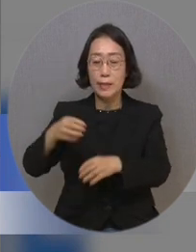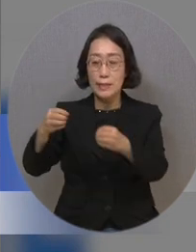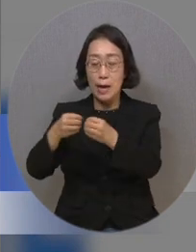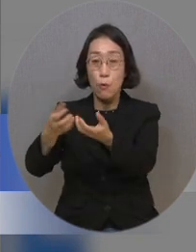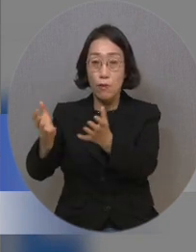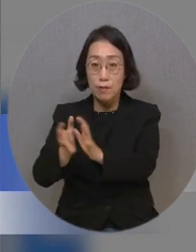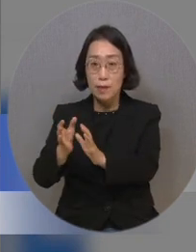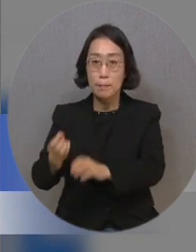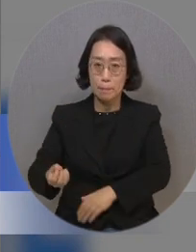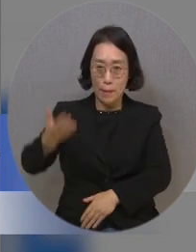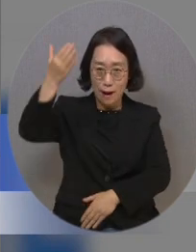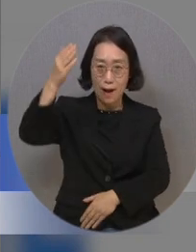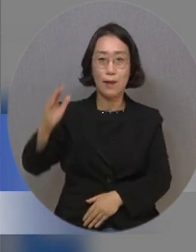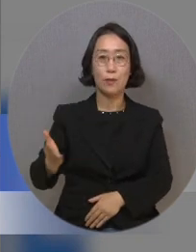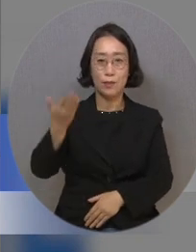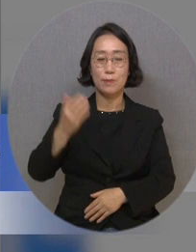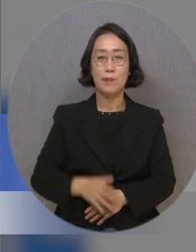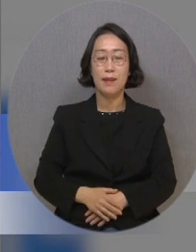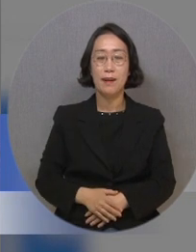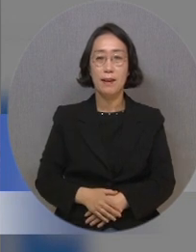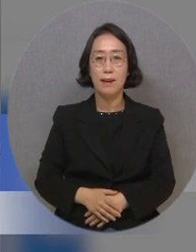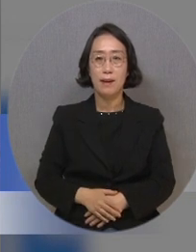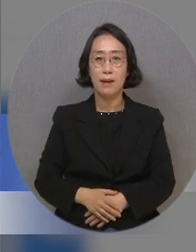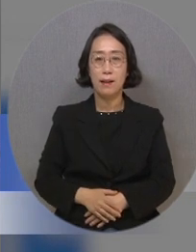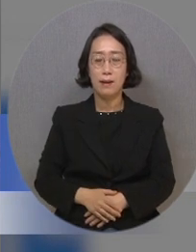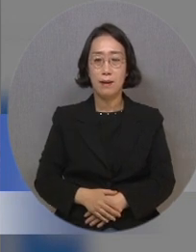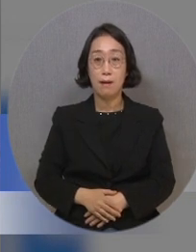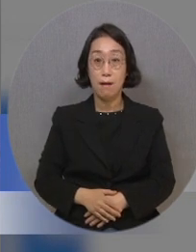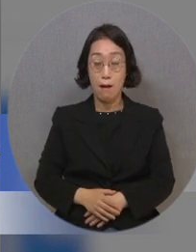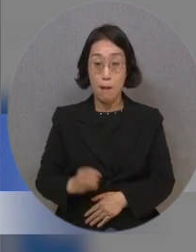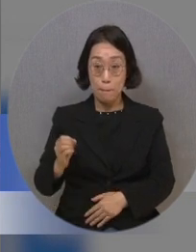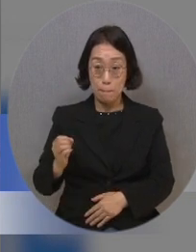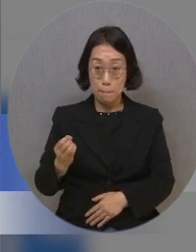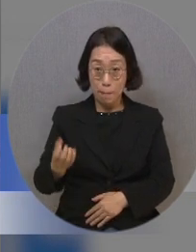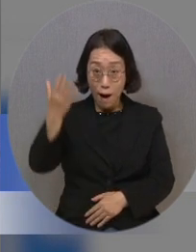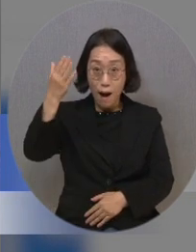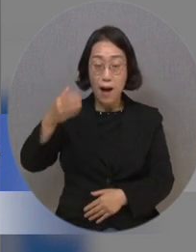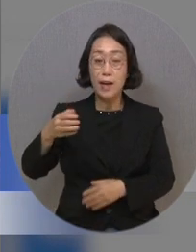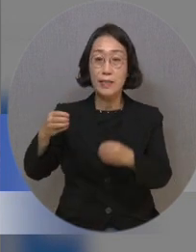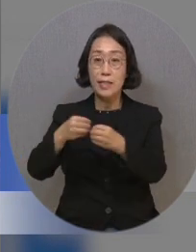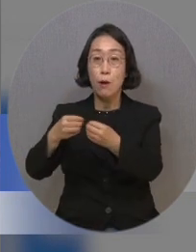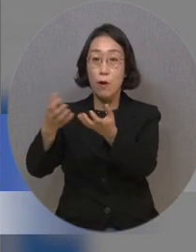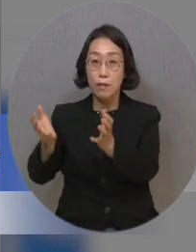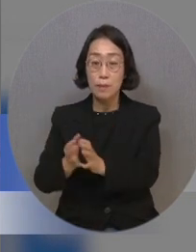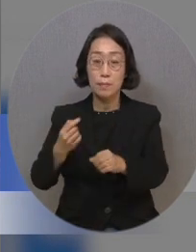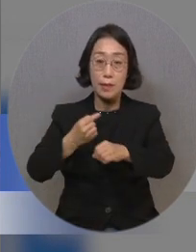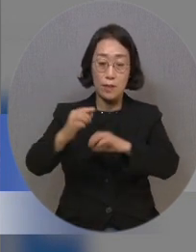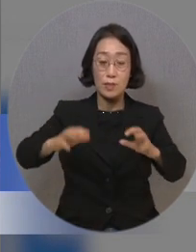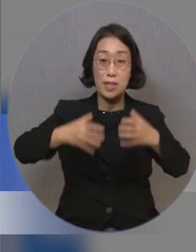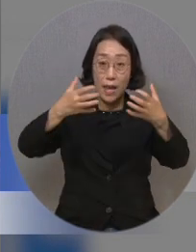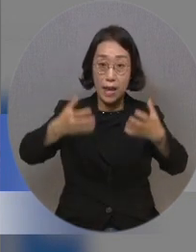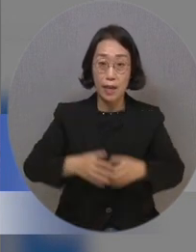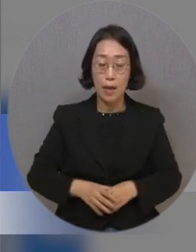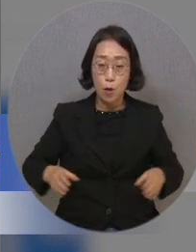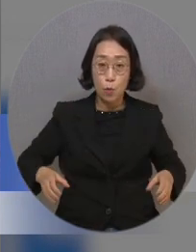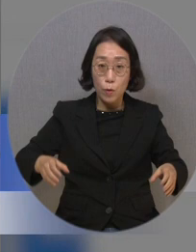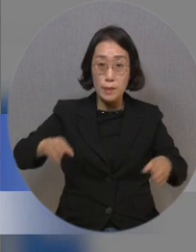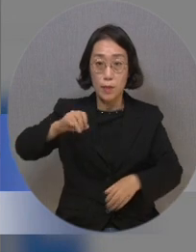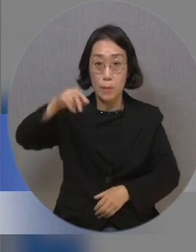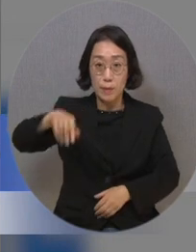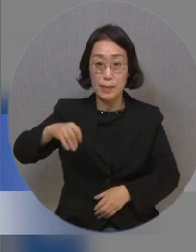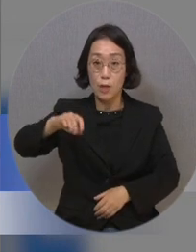창원 시청이 우승을 했습니다 한편 우승에 영광을 하는 창원 시청은 내년 세계 휠처 믹스 더블 컬링